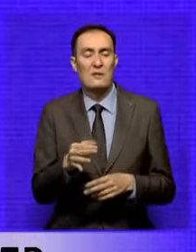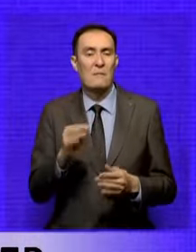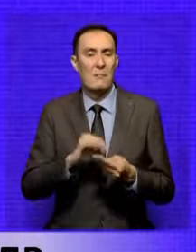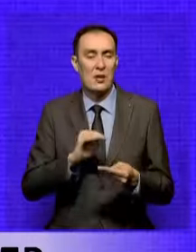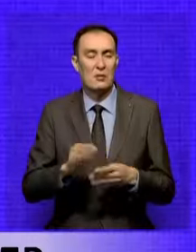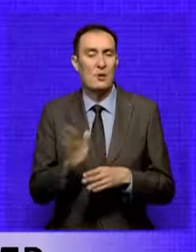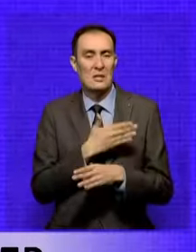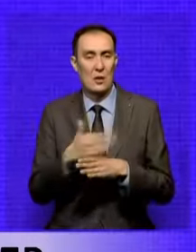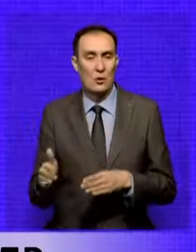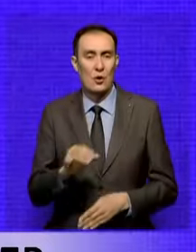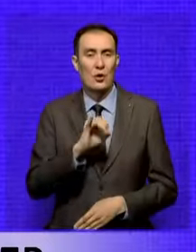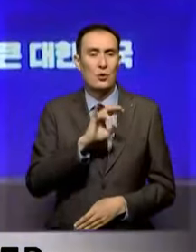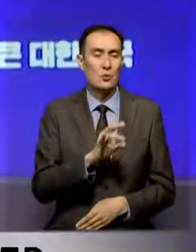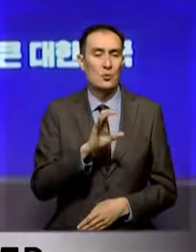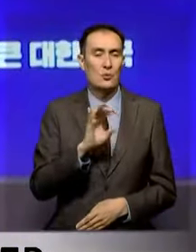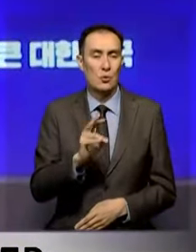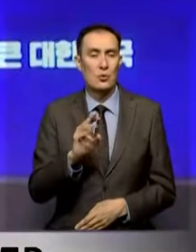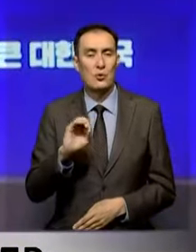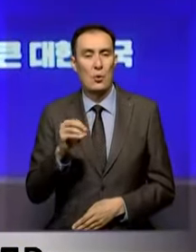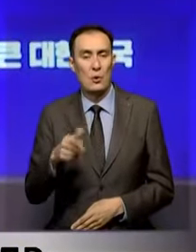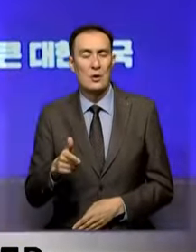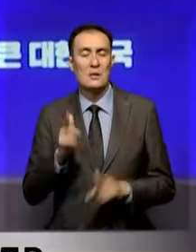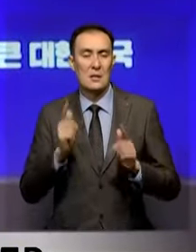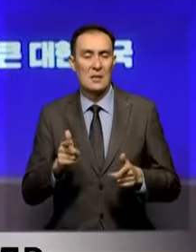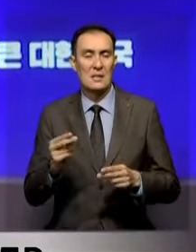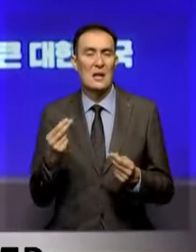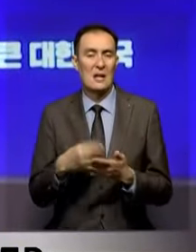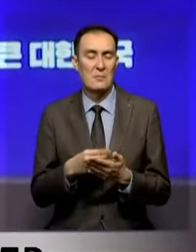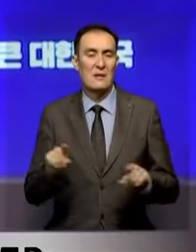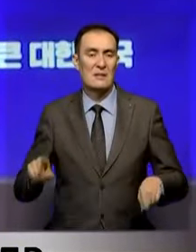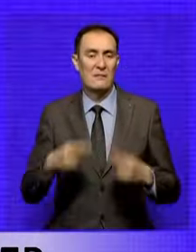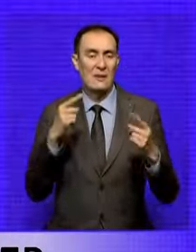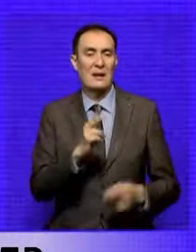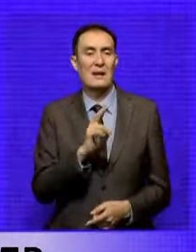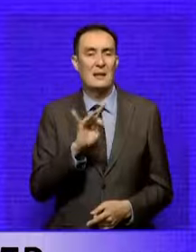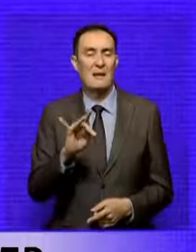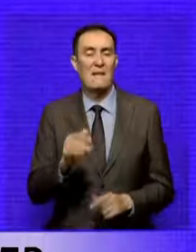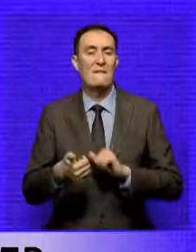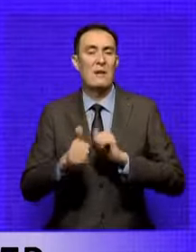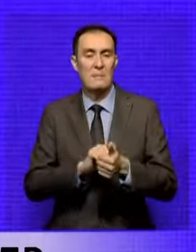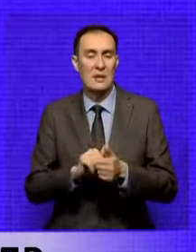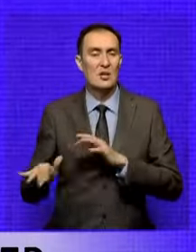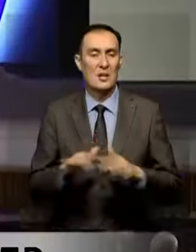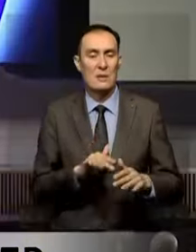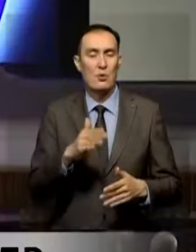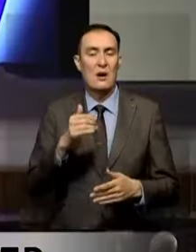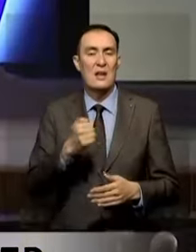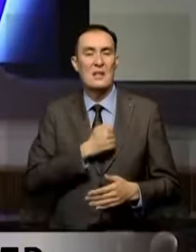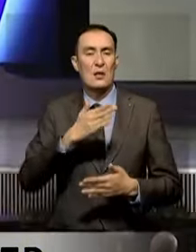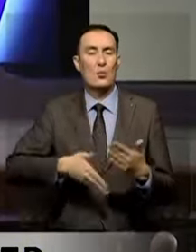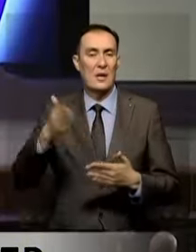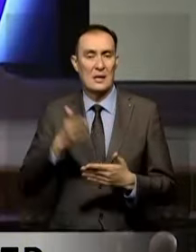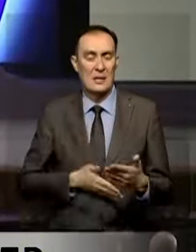разделен. Юн Сок Ёль выразил готовность поддержать экономическое восстановление КНДР в обмен на шаги по